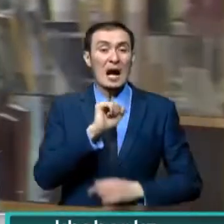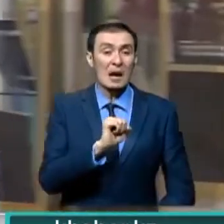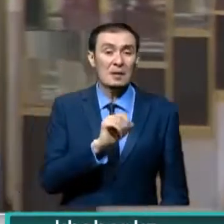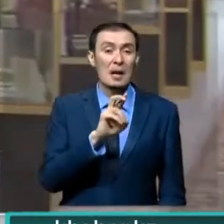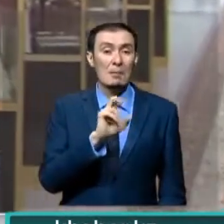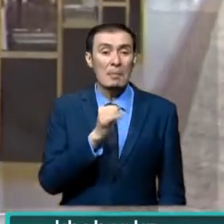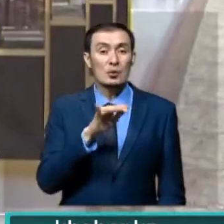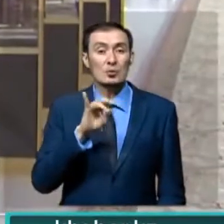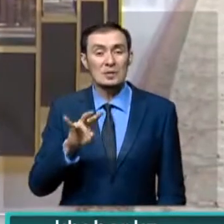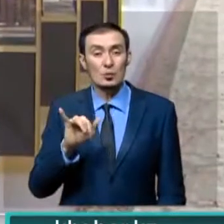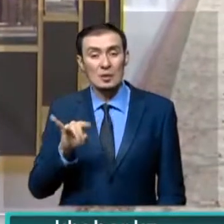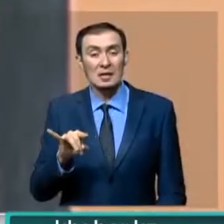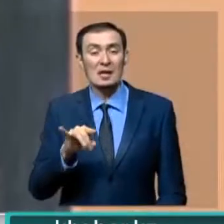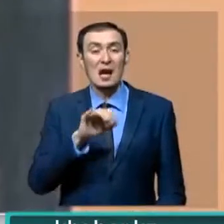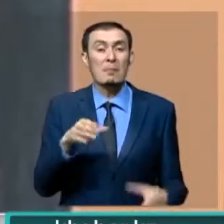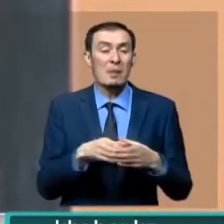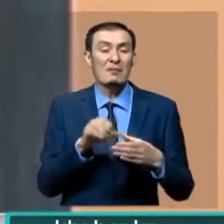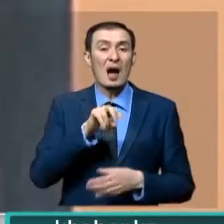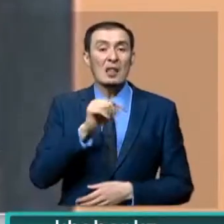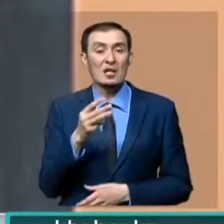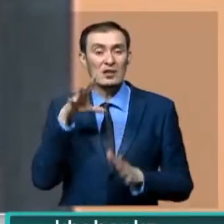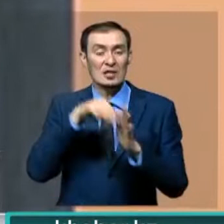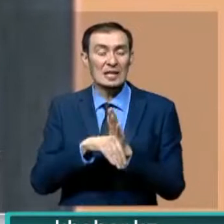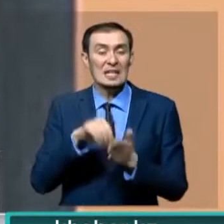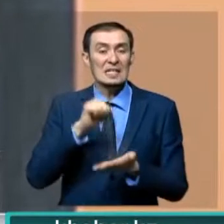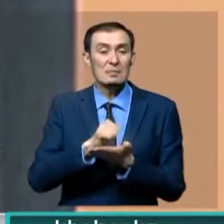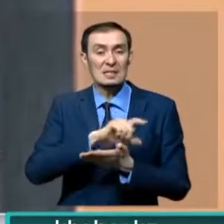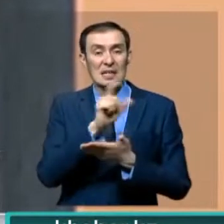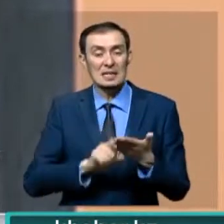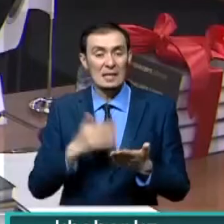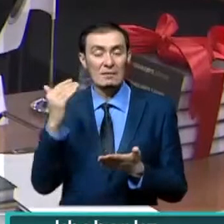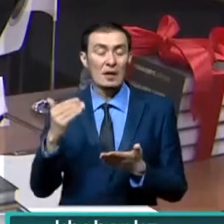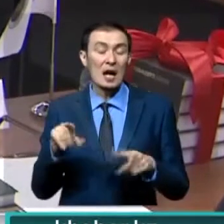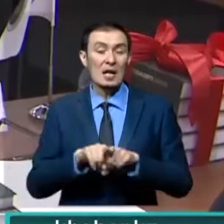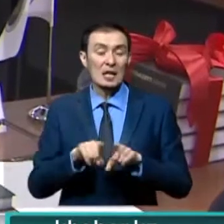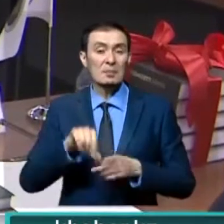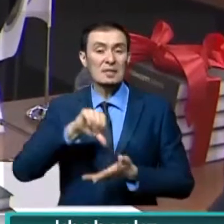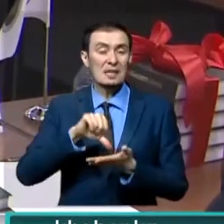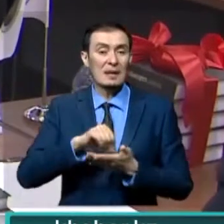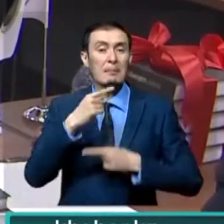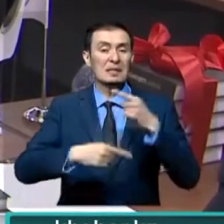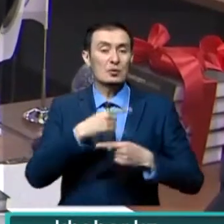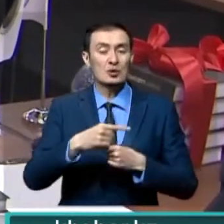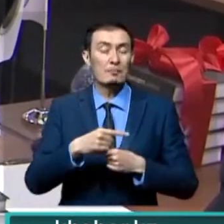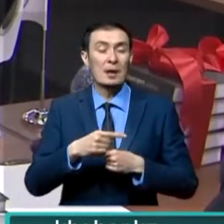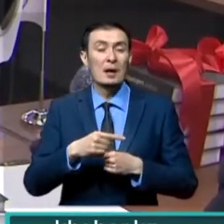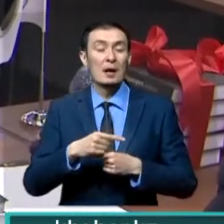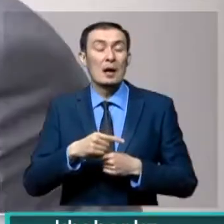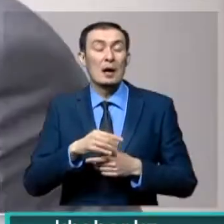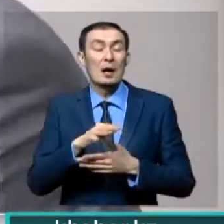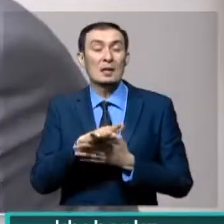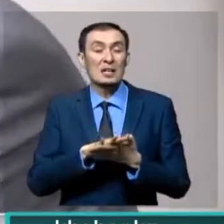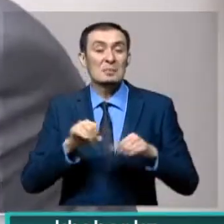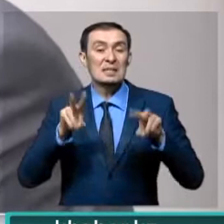«Ахмет Байтурсынулы и Алаш» вошли избранные статьи его современников, а также представителей последующих поколений. Кроме